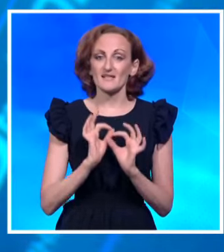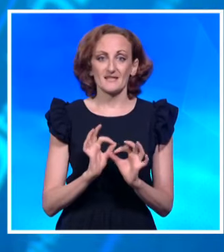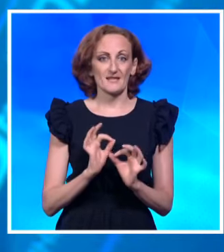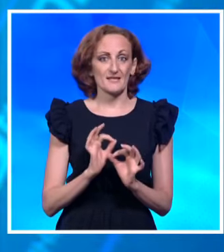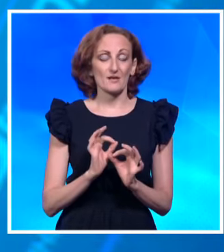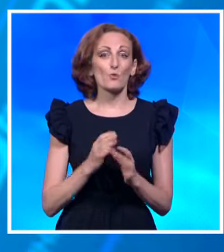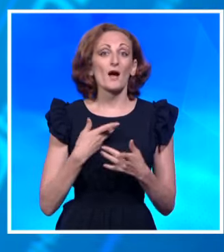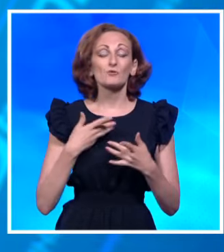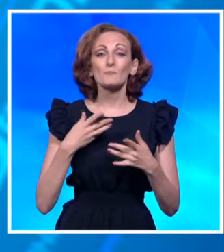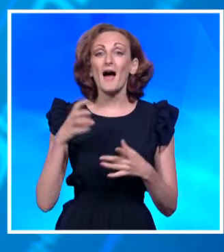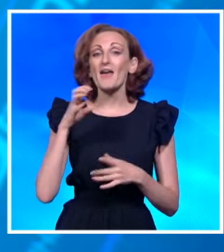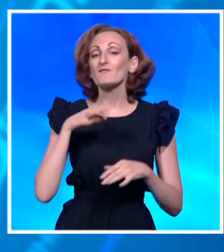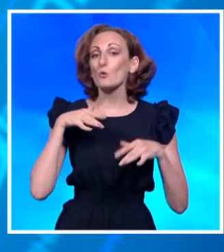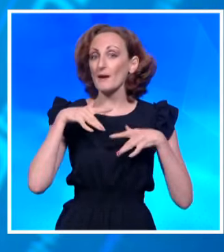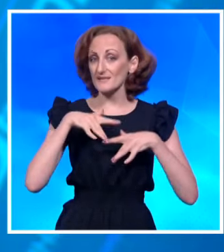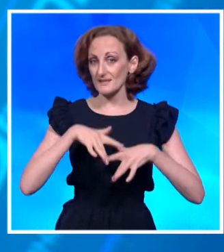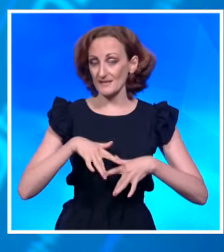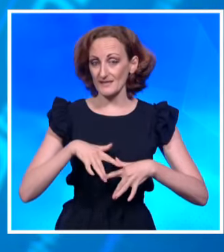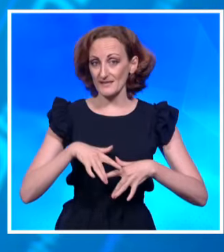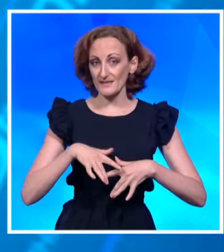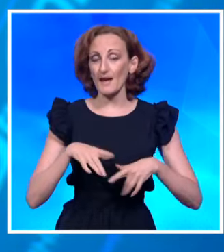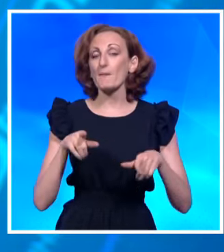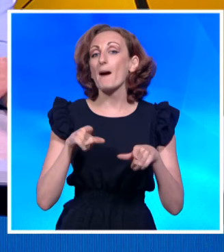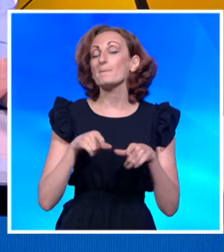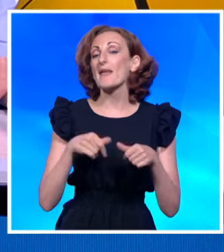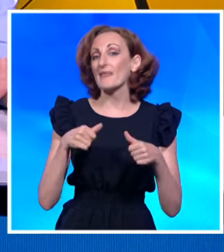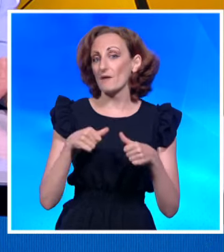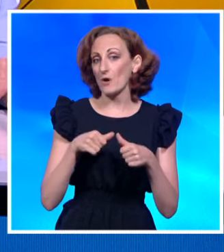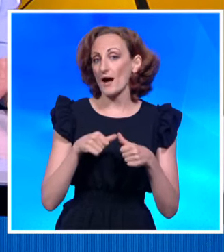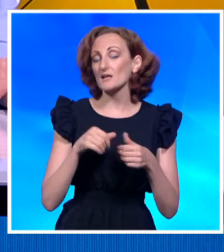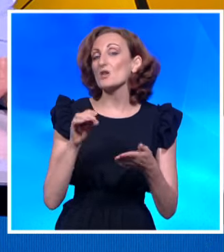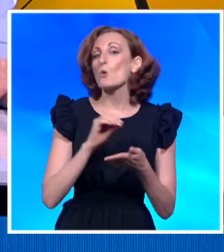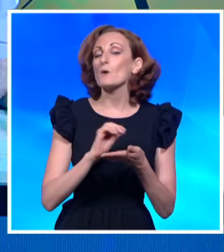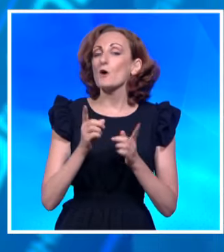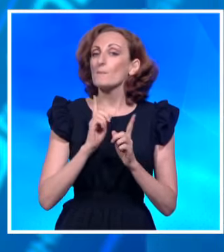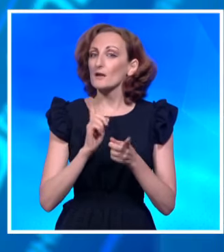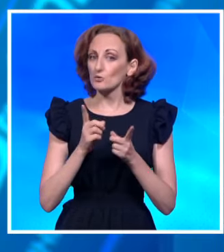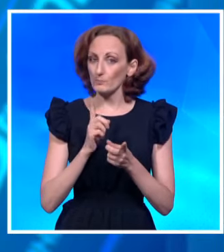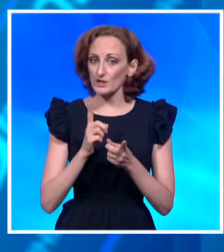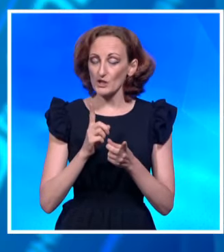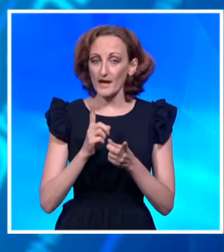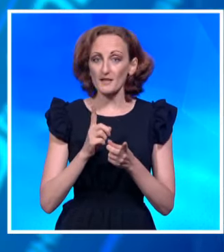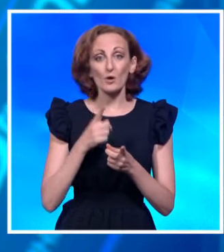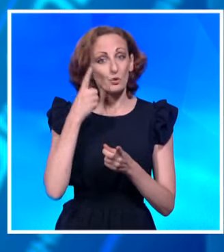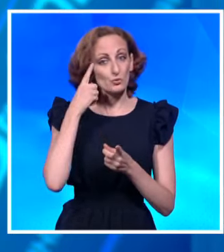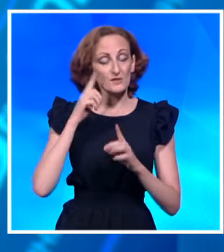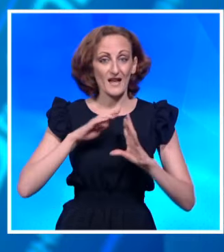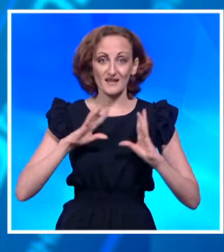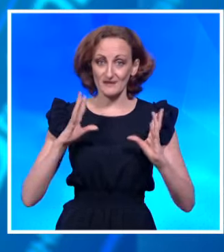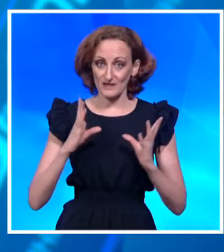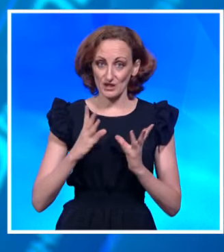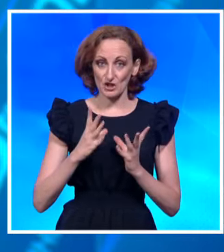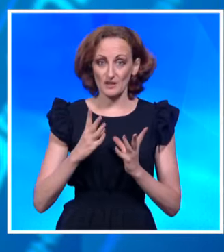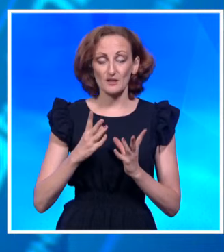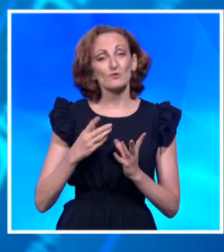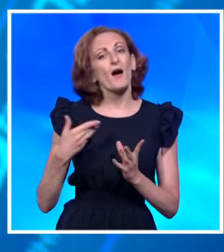системата, европейската система Metal Alarm и попълваме там онези предупреждения, вече добре известни на всички, това е след